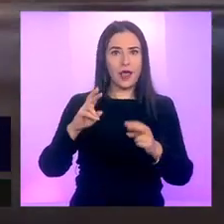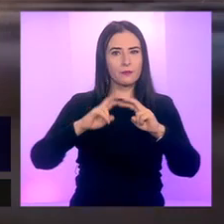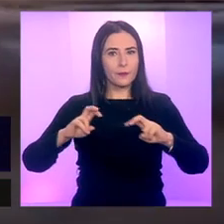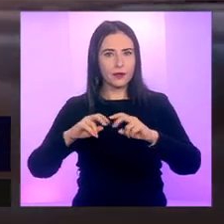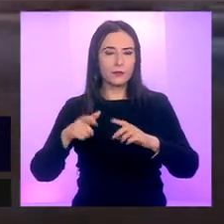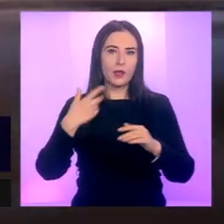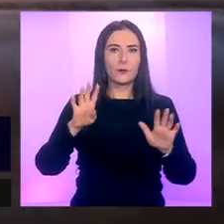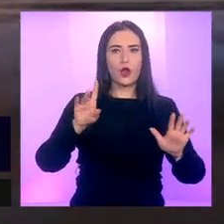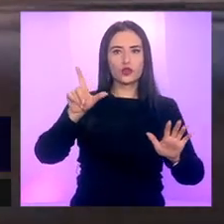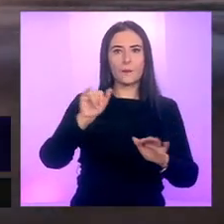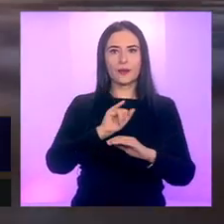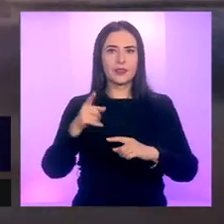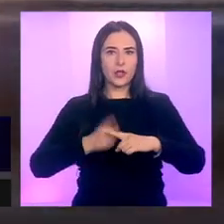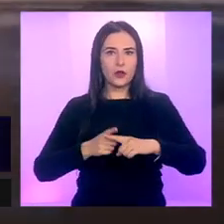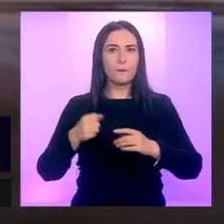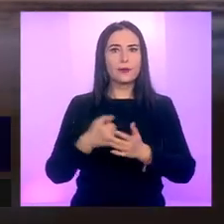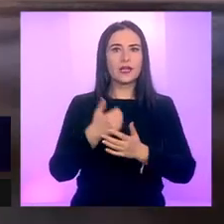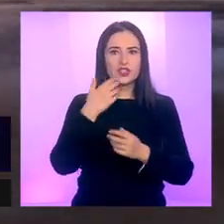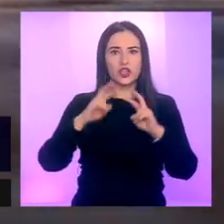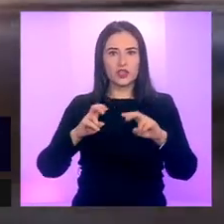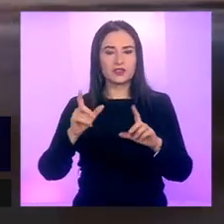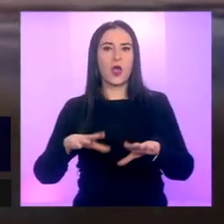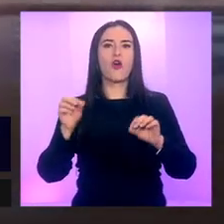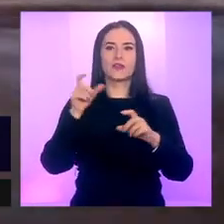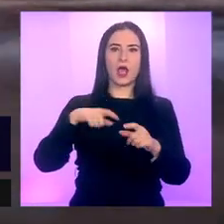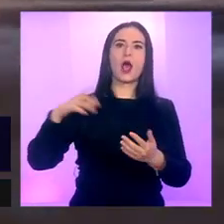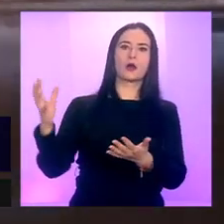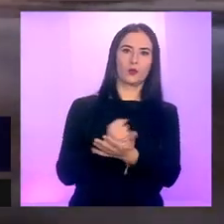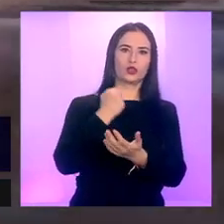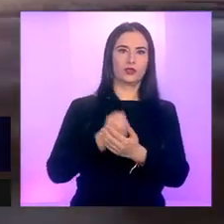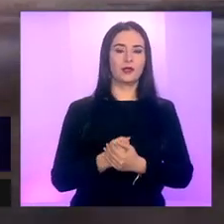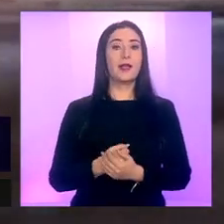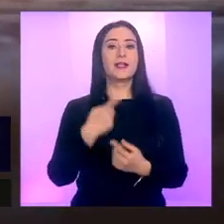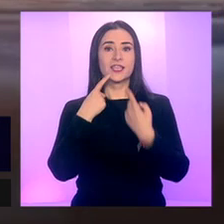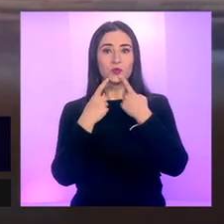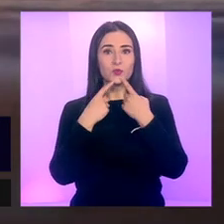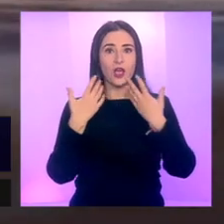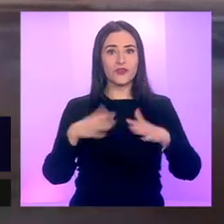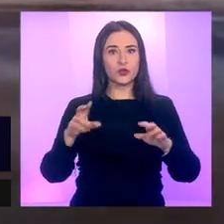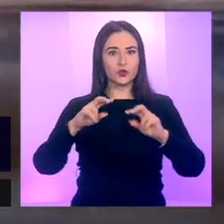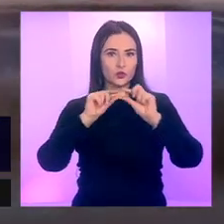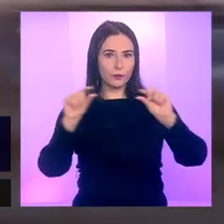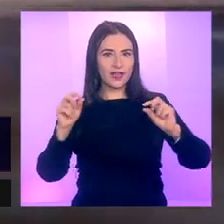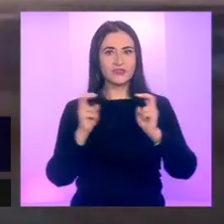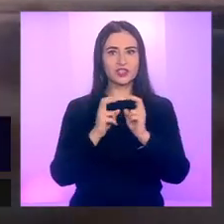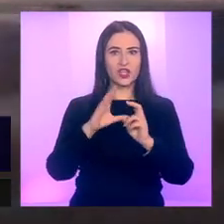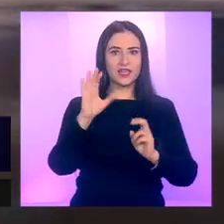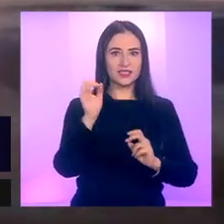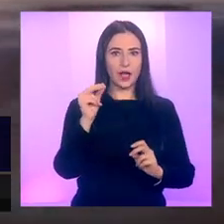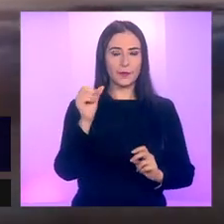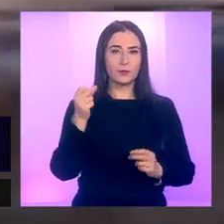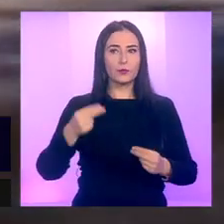de 97.000 de ori, până când oamenii de știință s-au convins că, într-adevăr, au reușit. Fizicianul Cristian Presur alături de